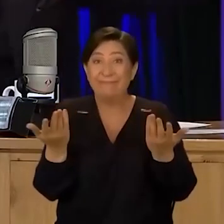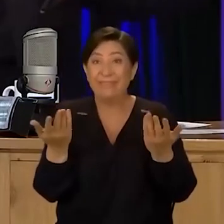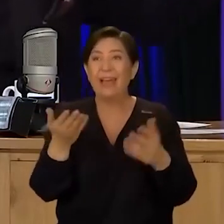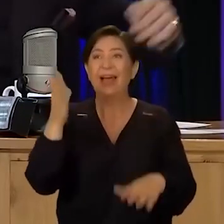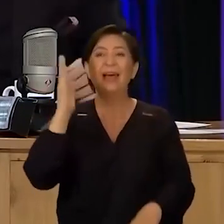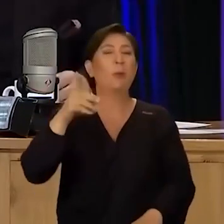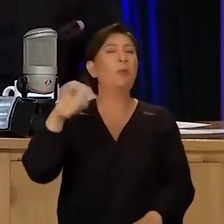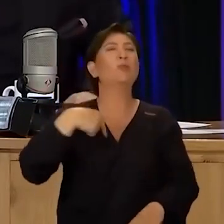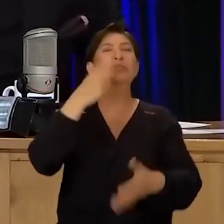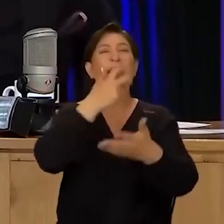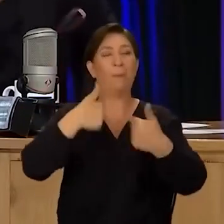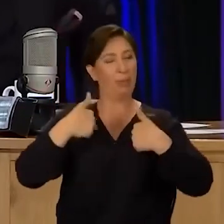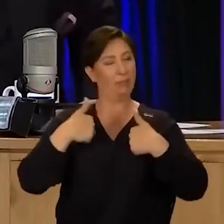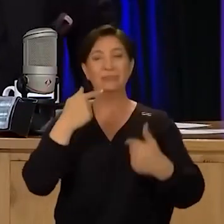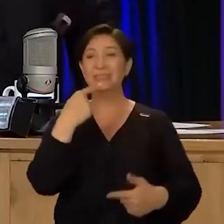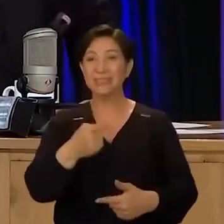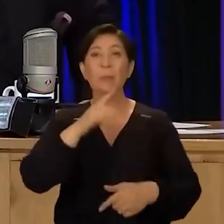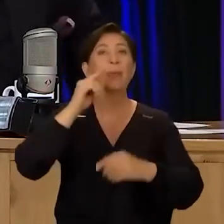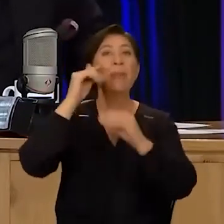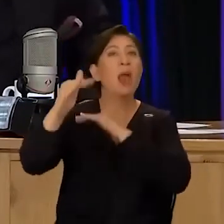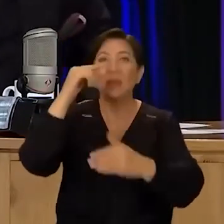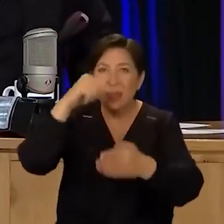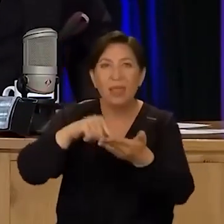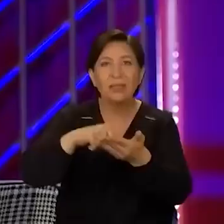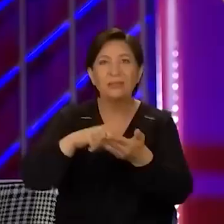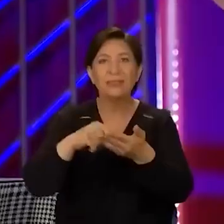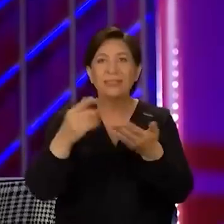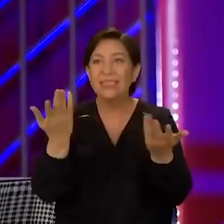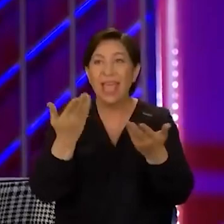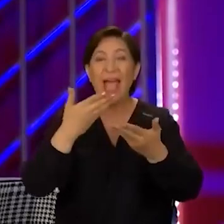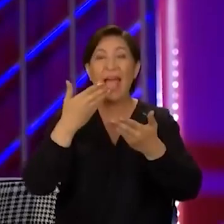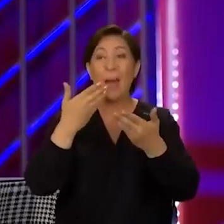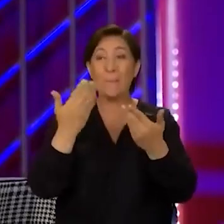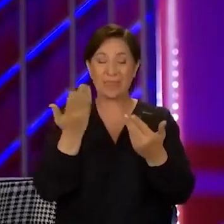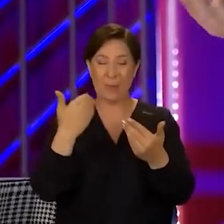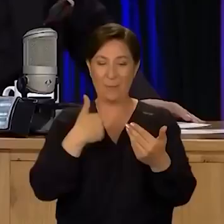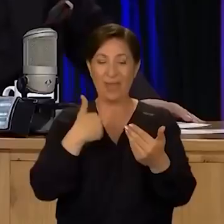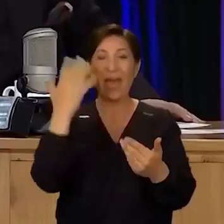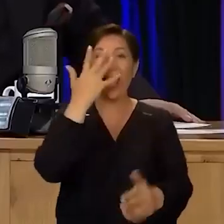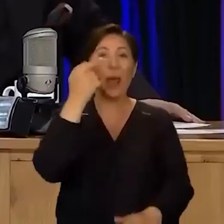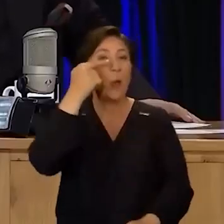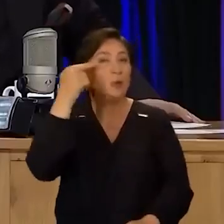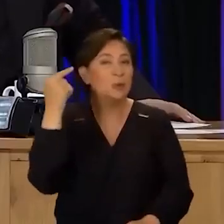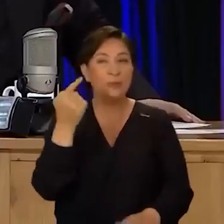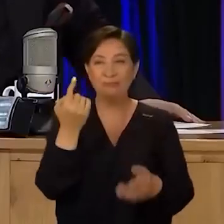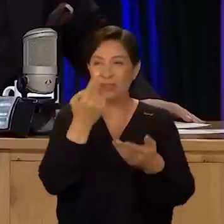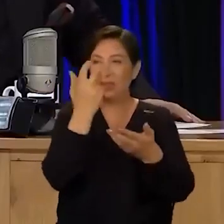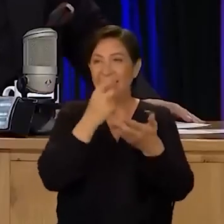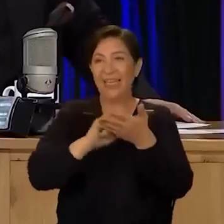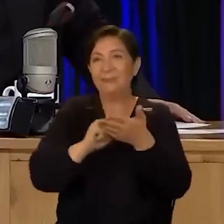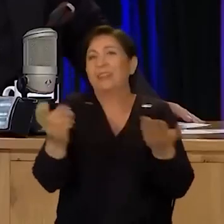bu şartlar bana yazıldı falan desen milletin inanabilir çünkü yani tarif etmiyor Mesela bana Kara Gözlüm falan diye bir şey yok